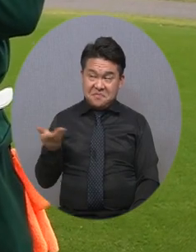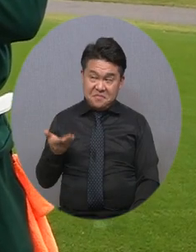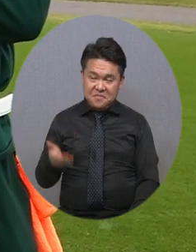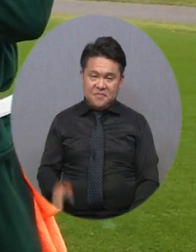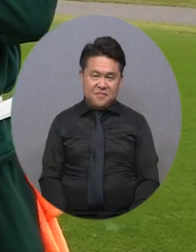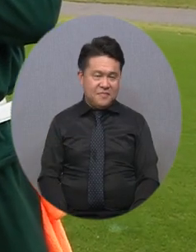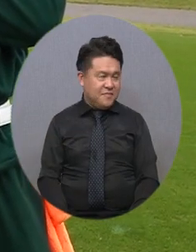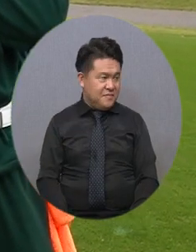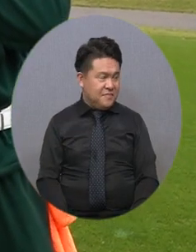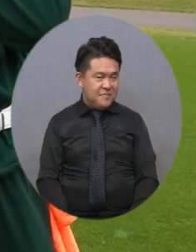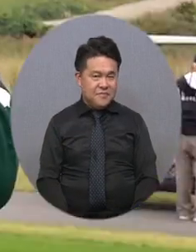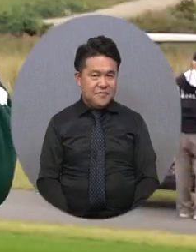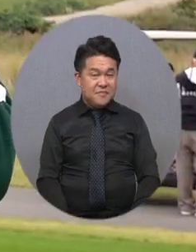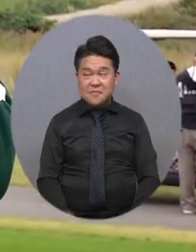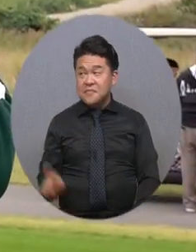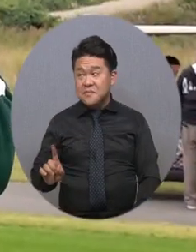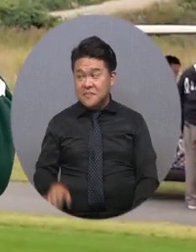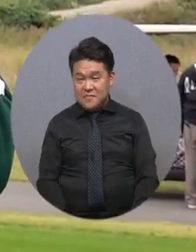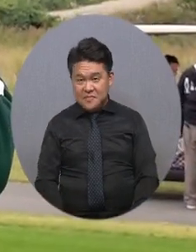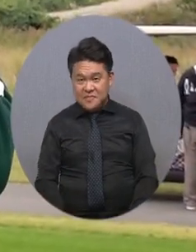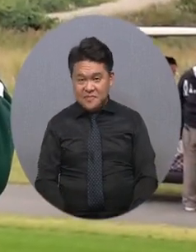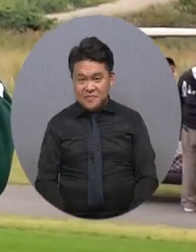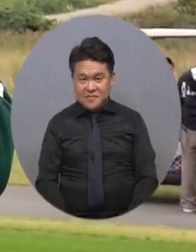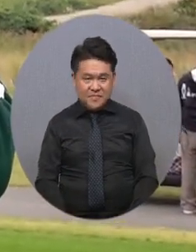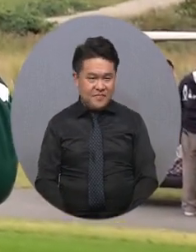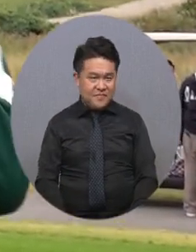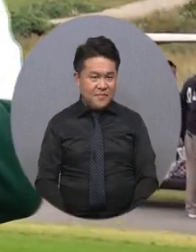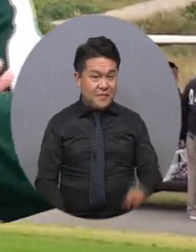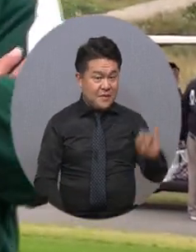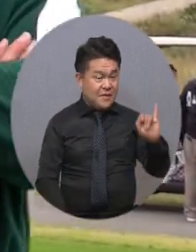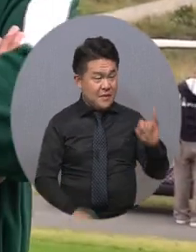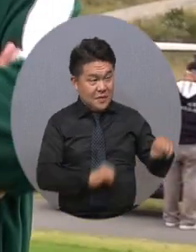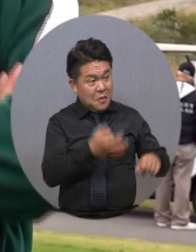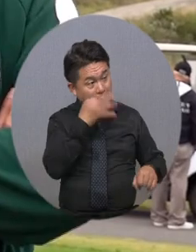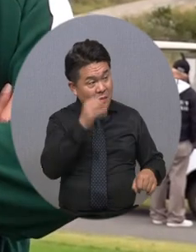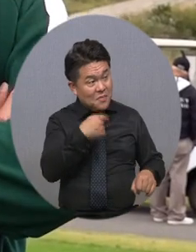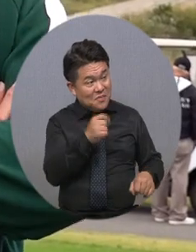아. 어때? 일단 언니 치는 거 보고 다시 얘기해줘.